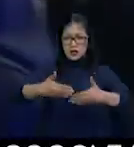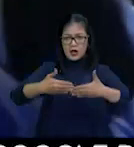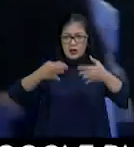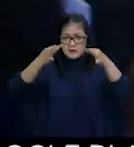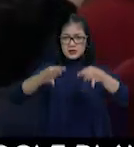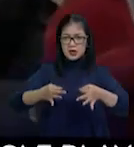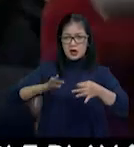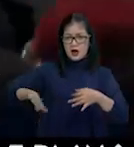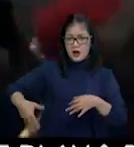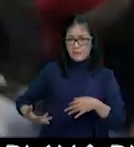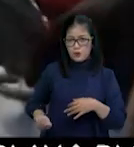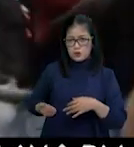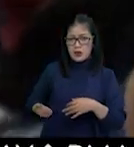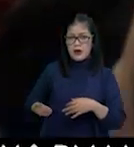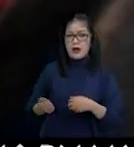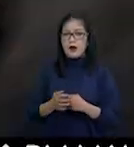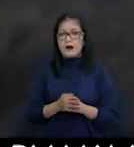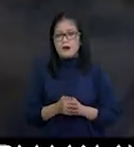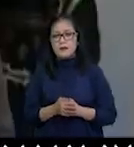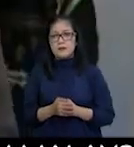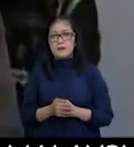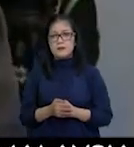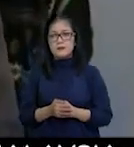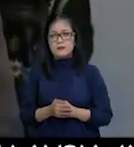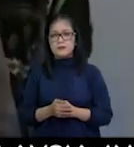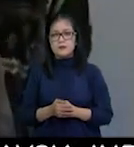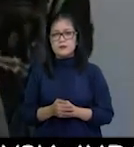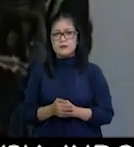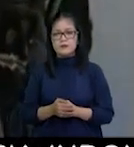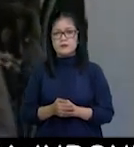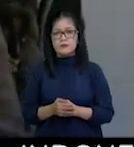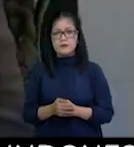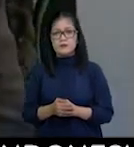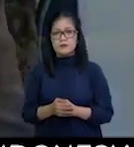Dari Medan Sumatera Utara, Aminur Rashid, iNews, melaporkan.